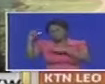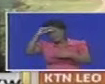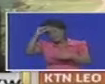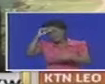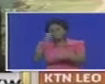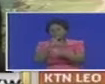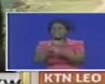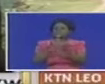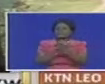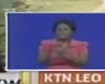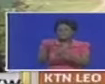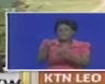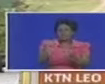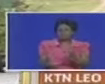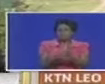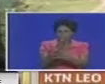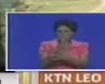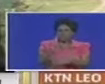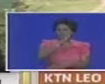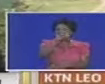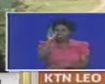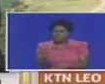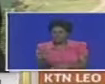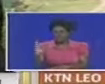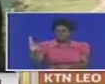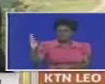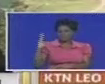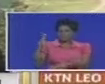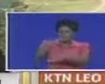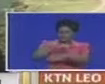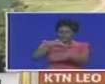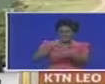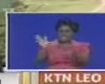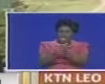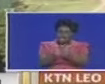kwamba umetekelezwa. Swali ni je, usalama wa nchi na raia